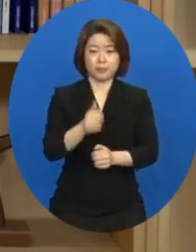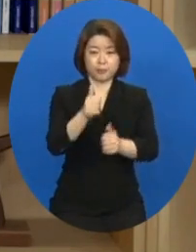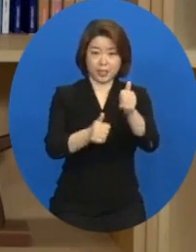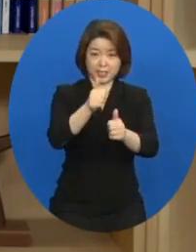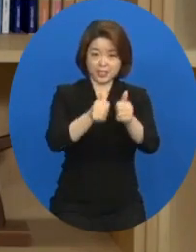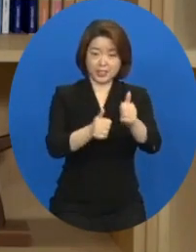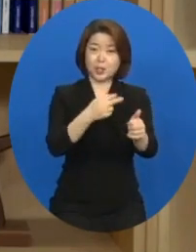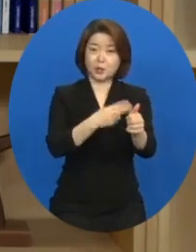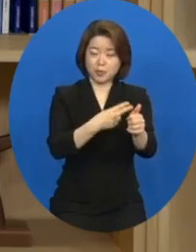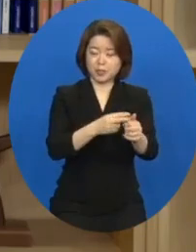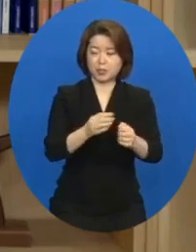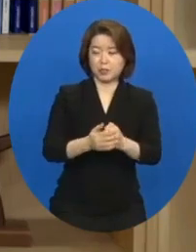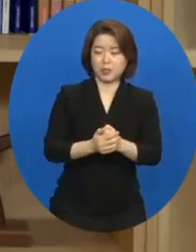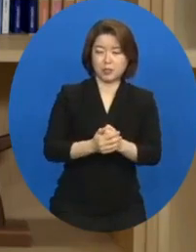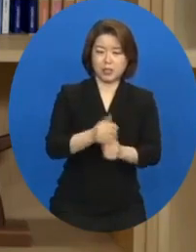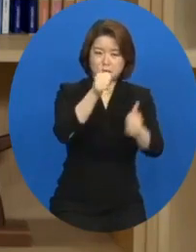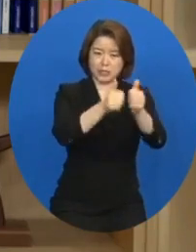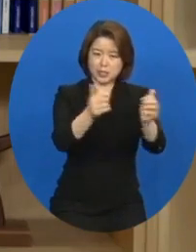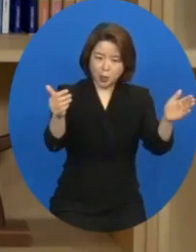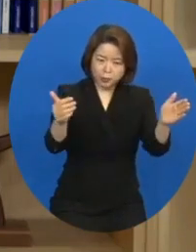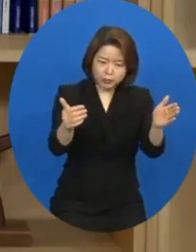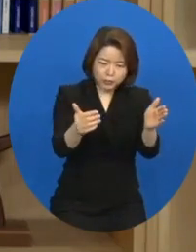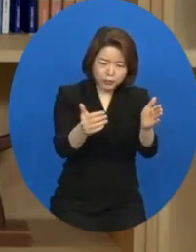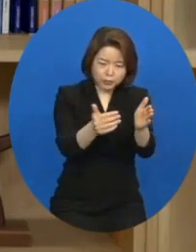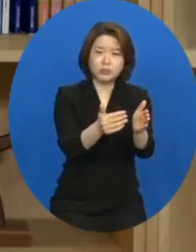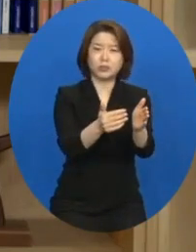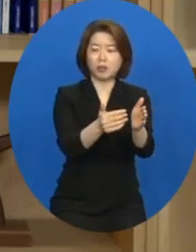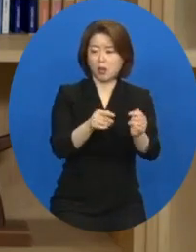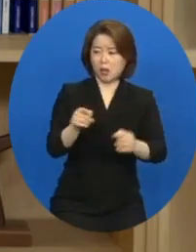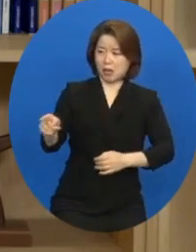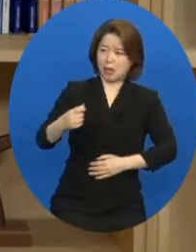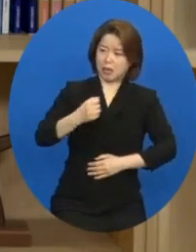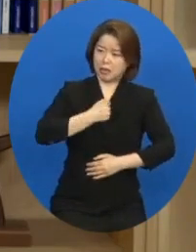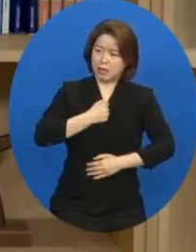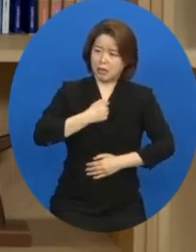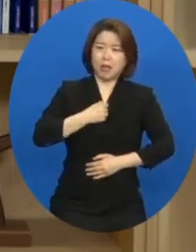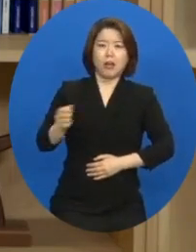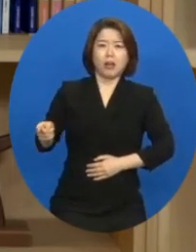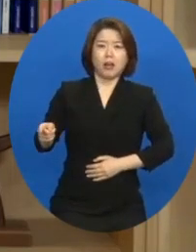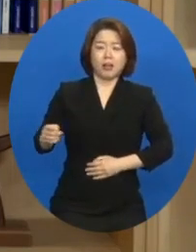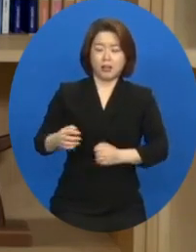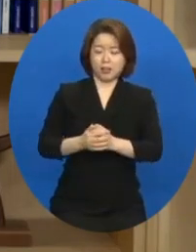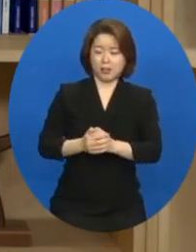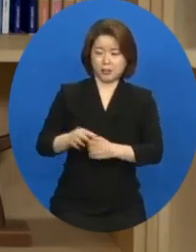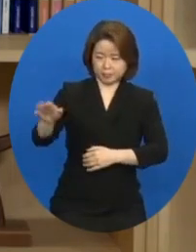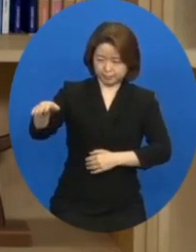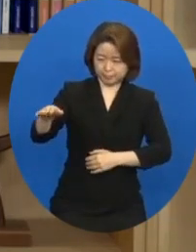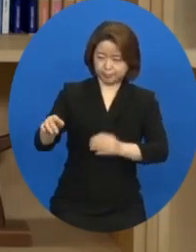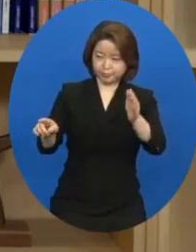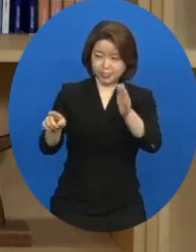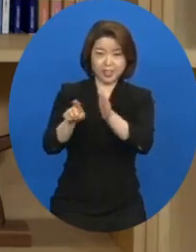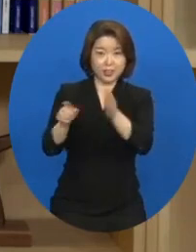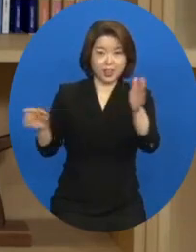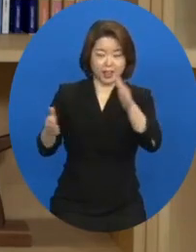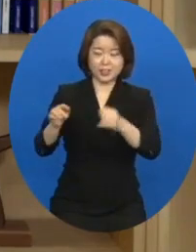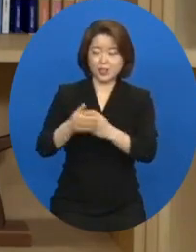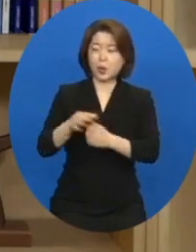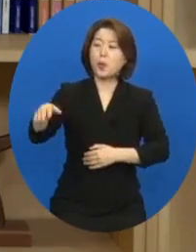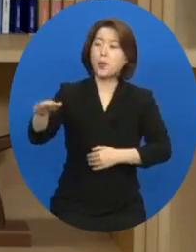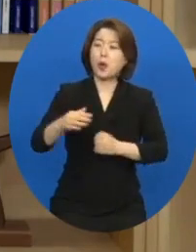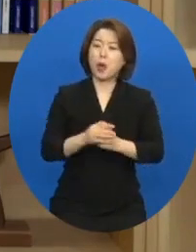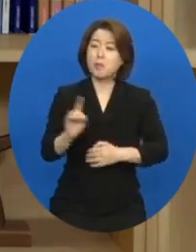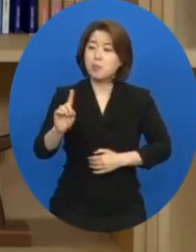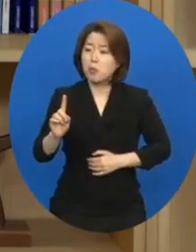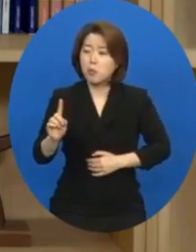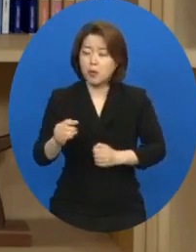내 시험이 다 끝날 때쯤 되어서 참 답답한 마음으로 그 신 학생에게 그렇게 말했습니다 무엇이라도